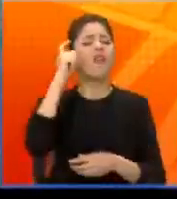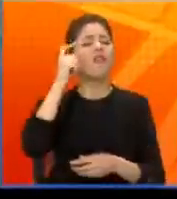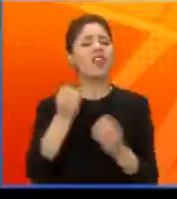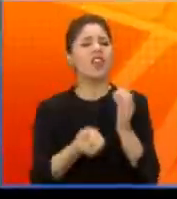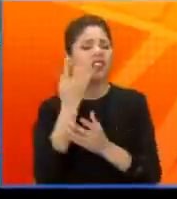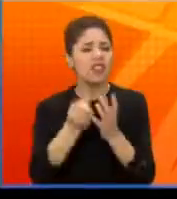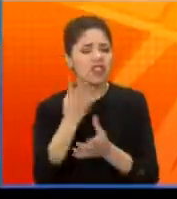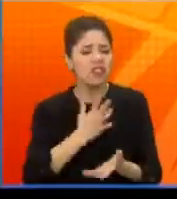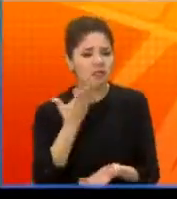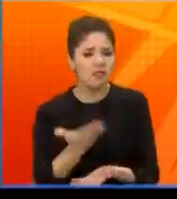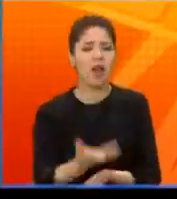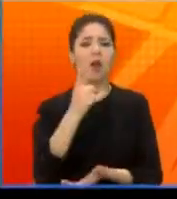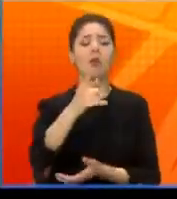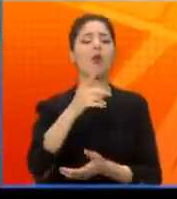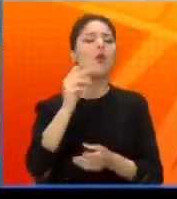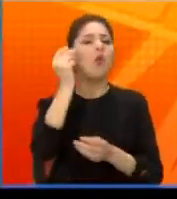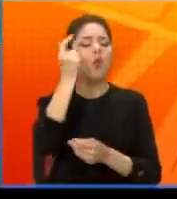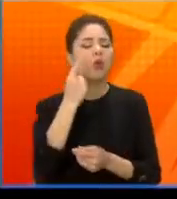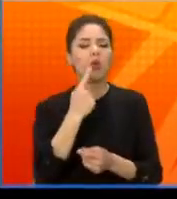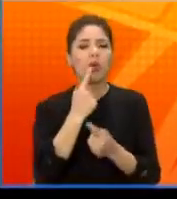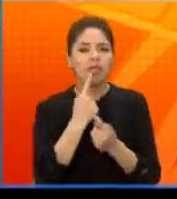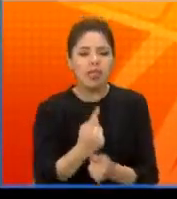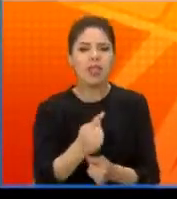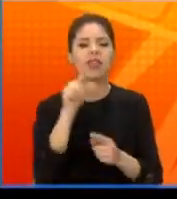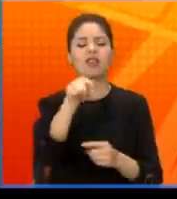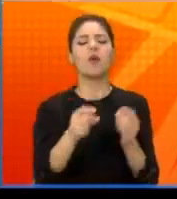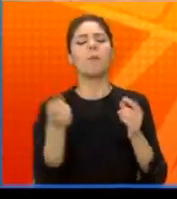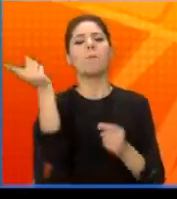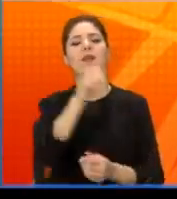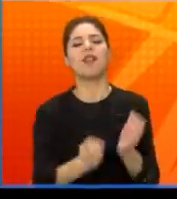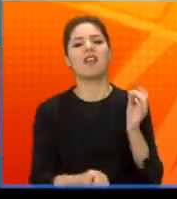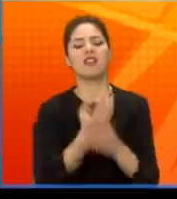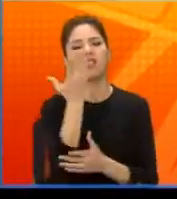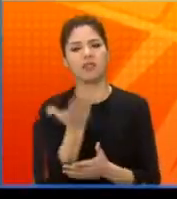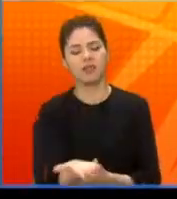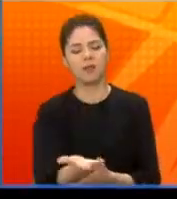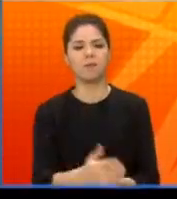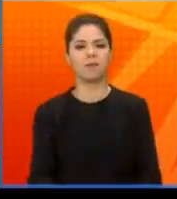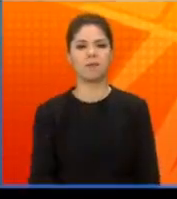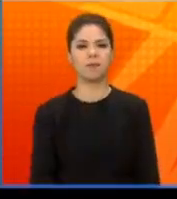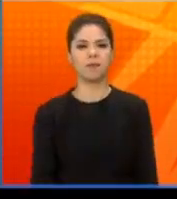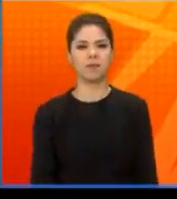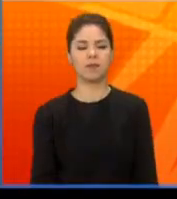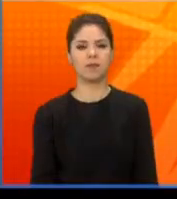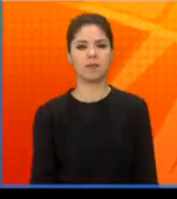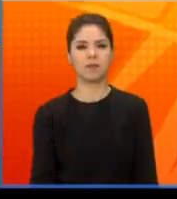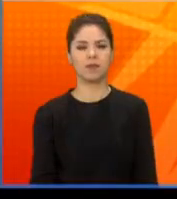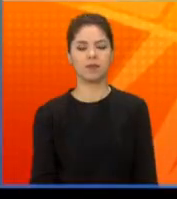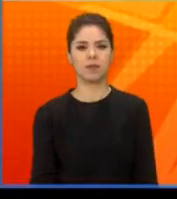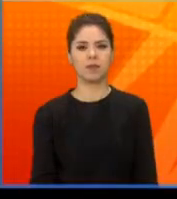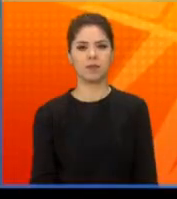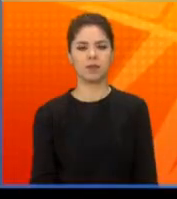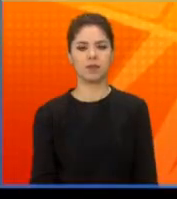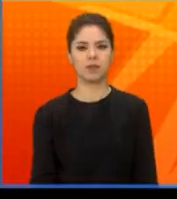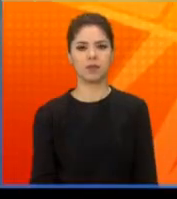yorumlar yapıldı. Tam unutuldu derken canavar bu görüntüyle bir kez daha gündeme geldi. Geçen şeyin izi hala